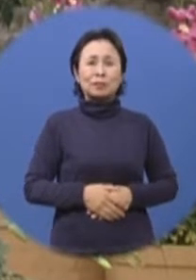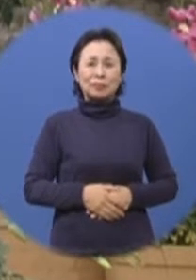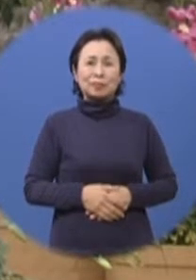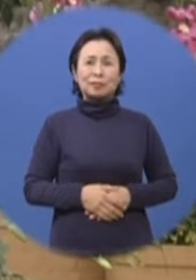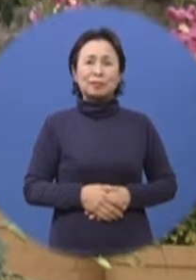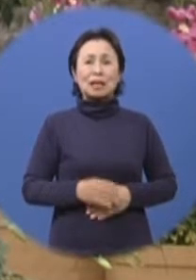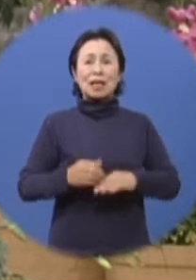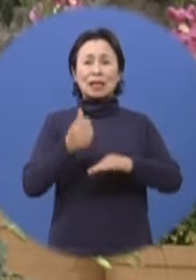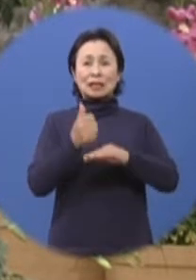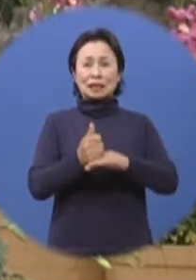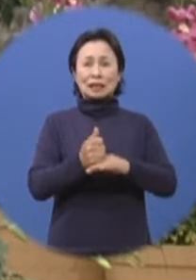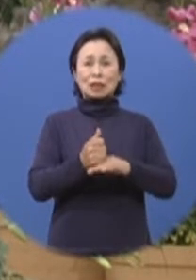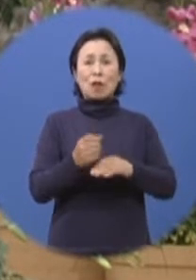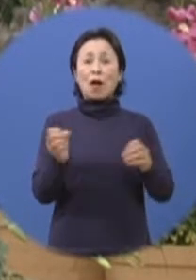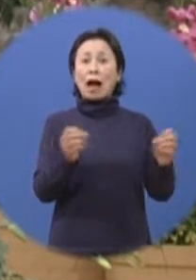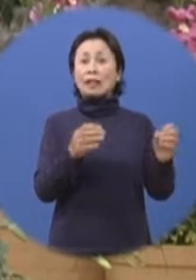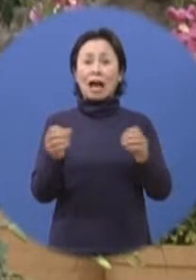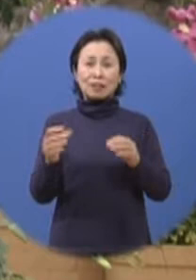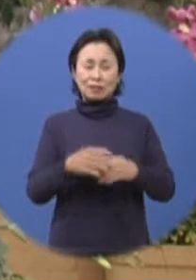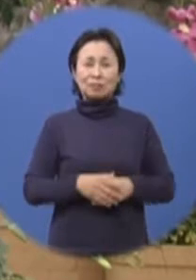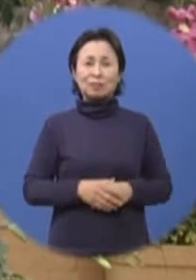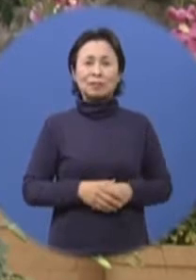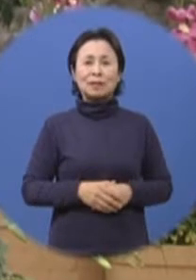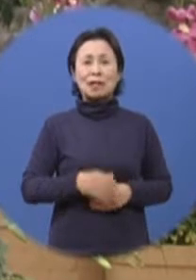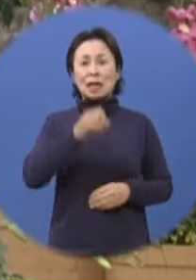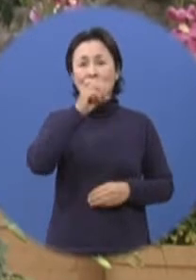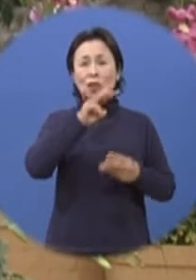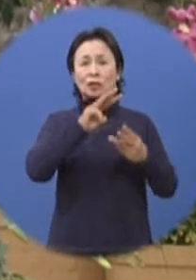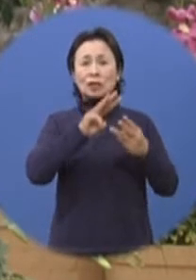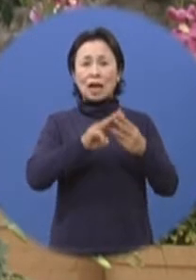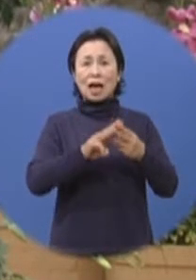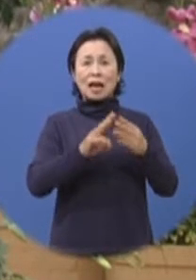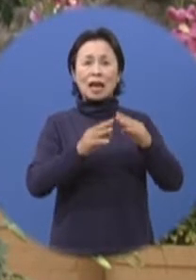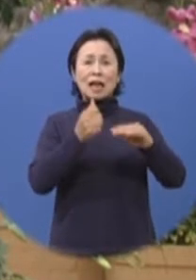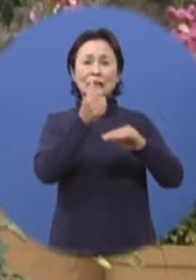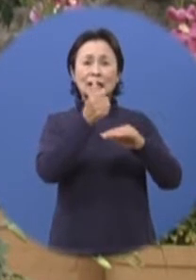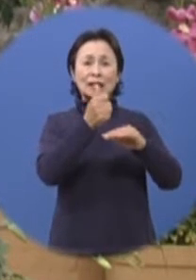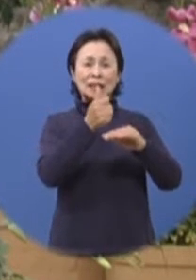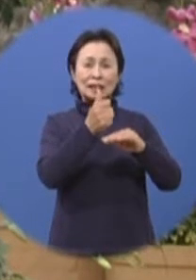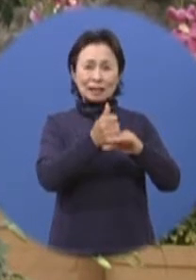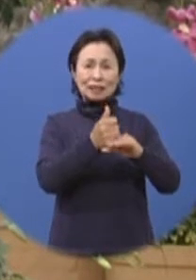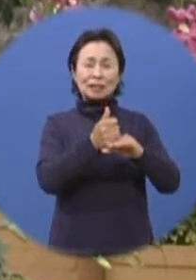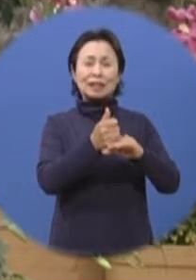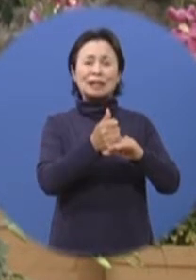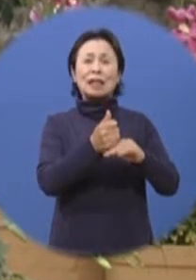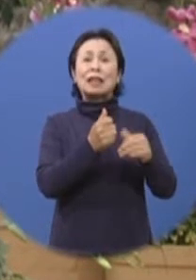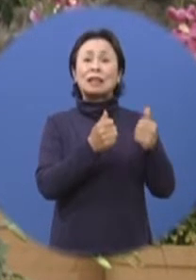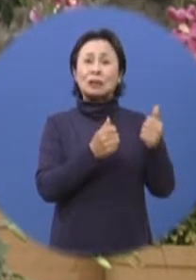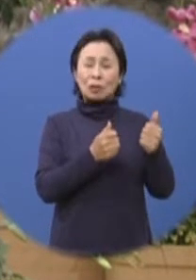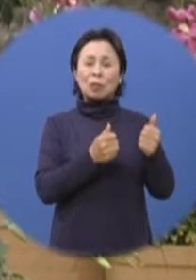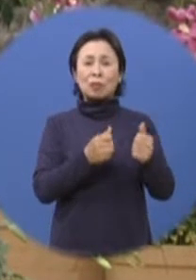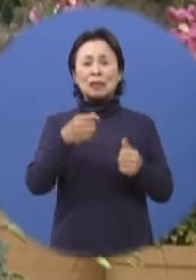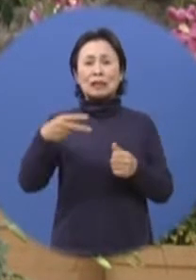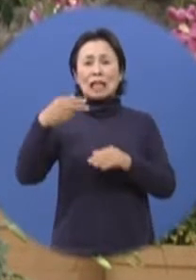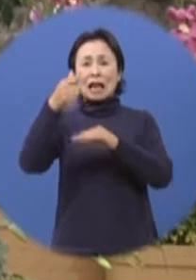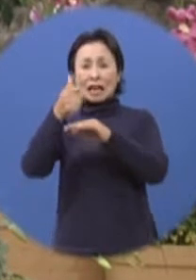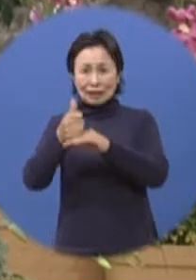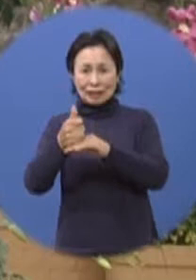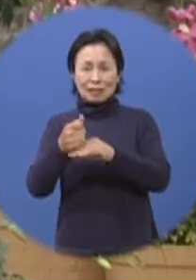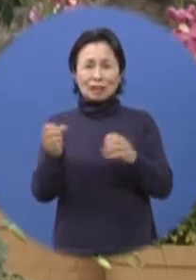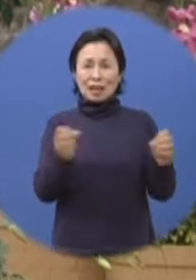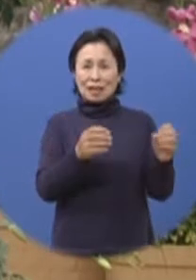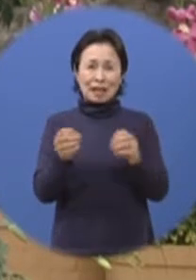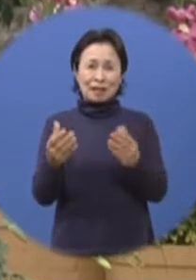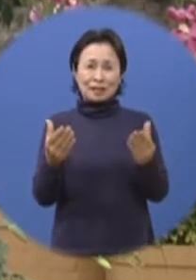以上知事と語るよしタイルシス株式会社会長の吉田拡さんと御坂知事の対談をご覧